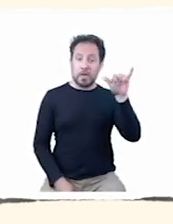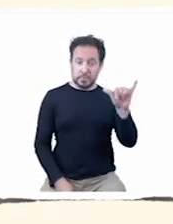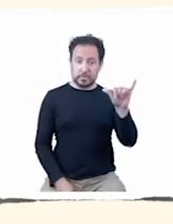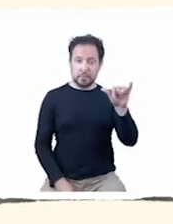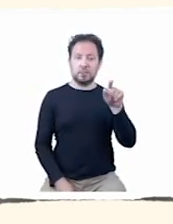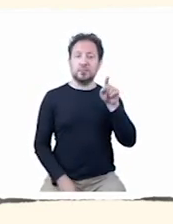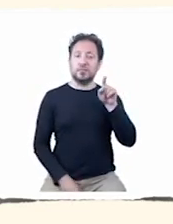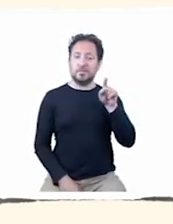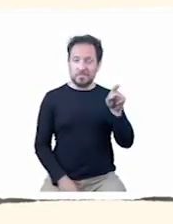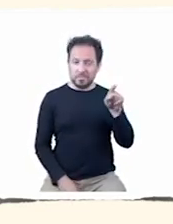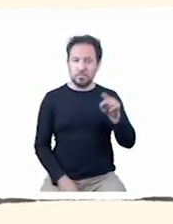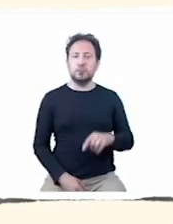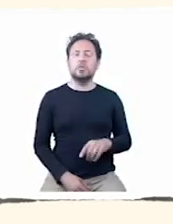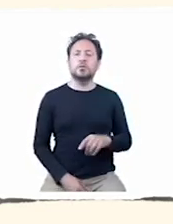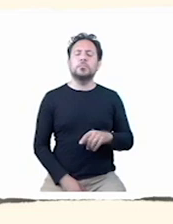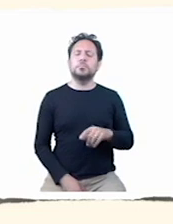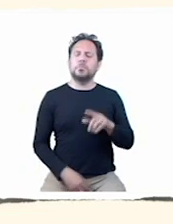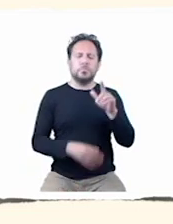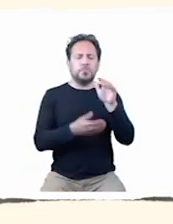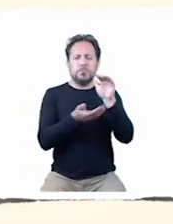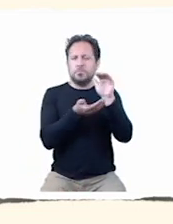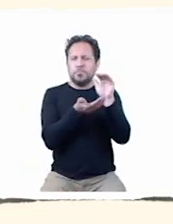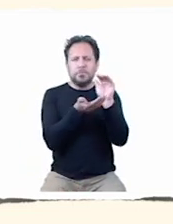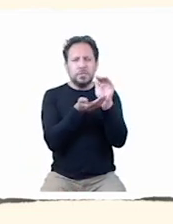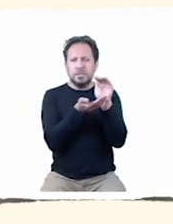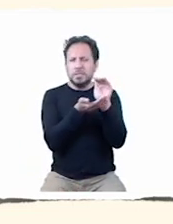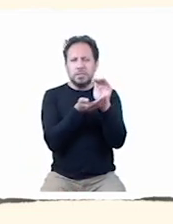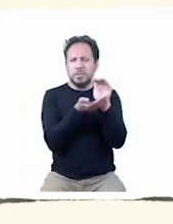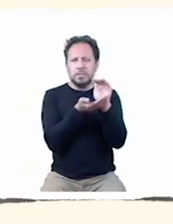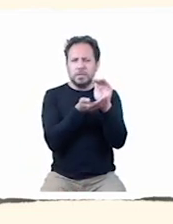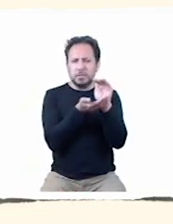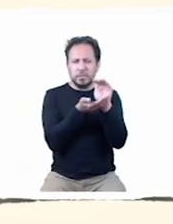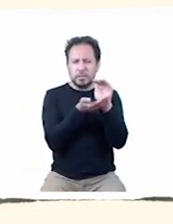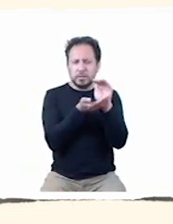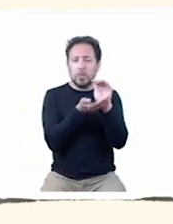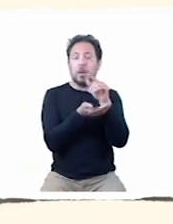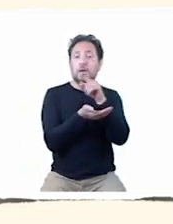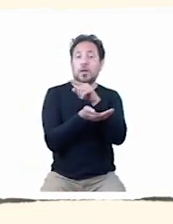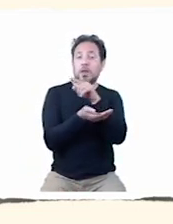E Latte, dagli occhi blu, ma proprio blu.